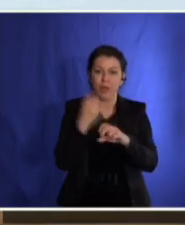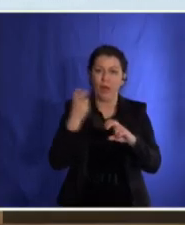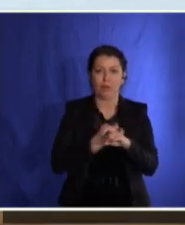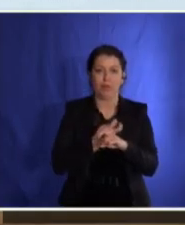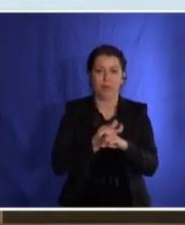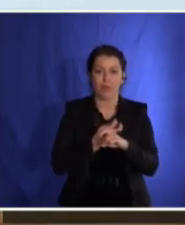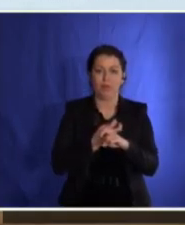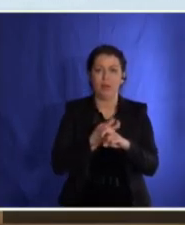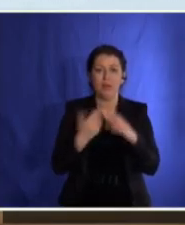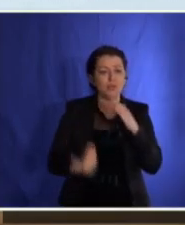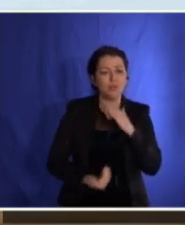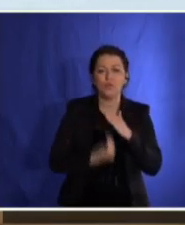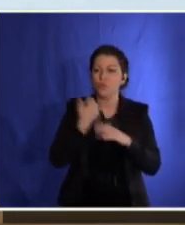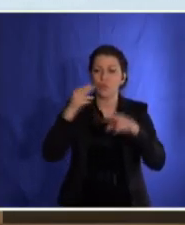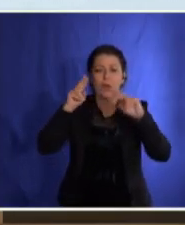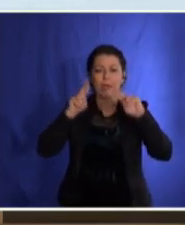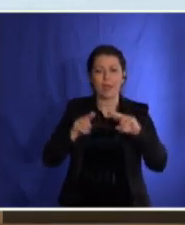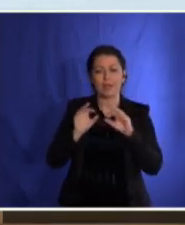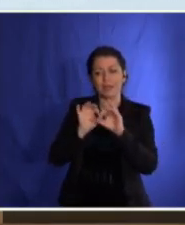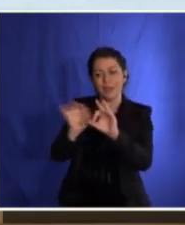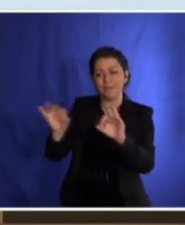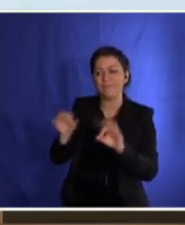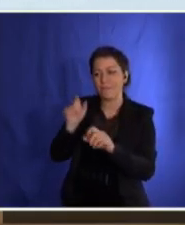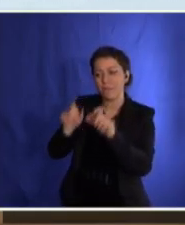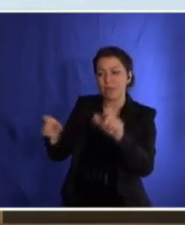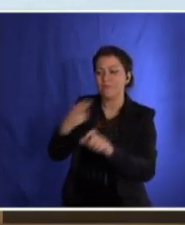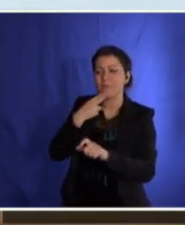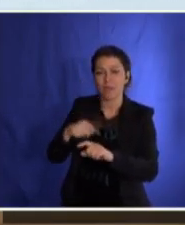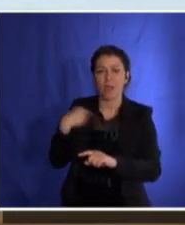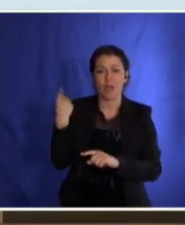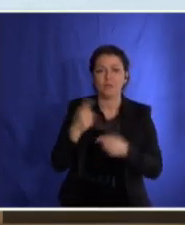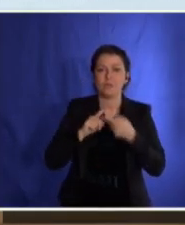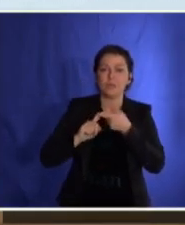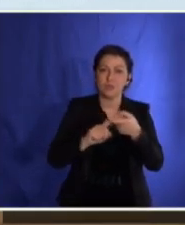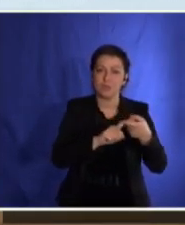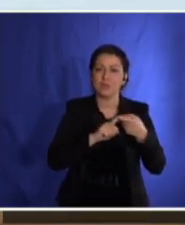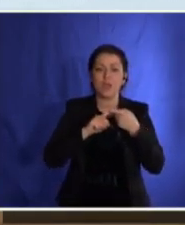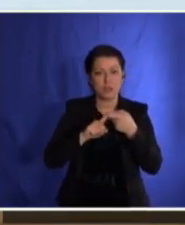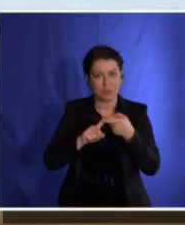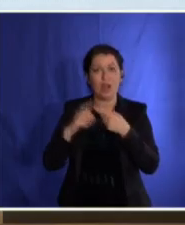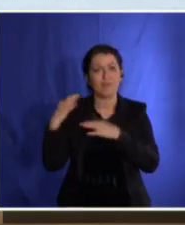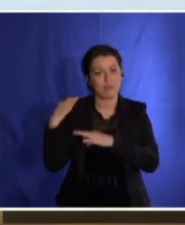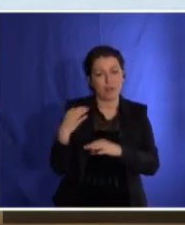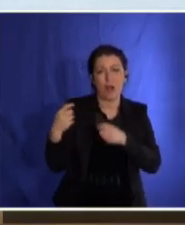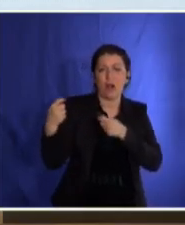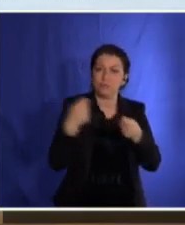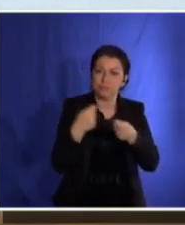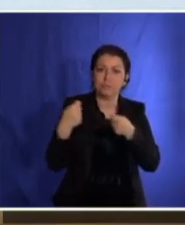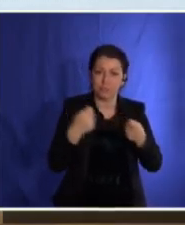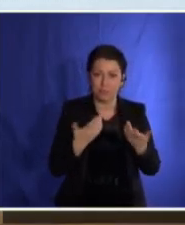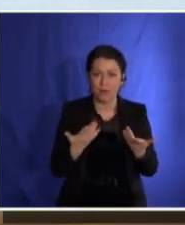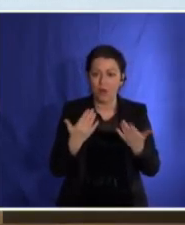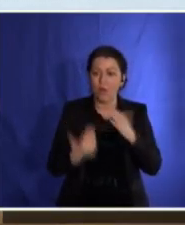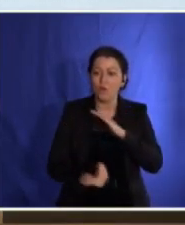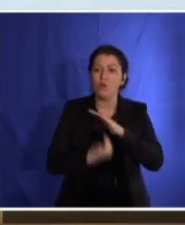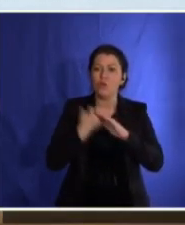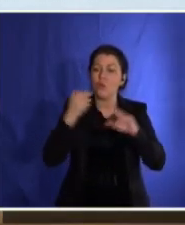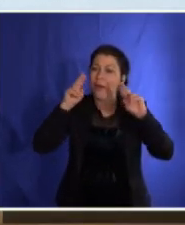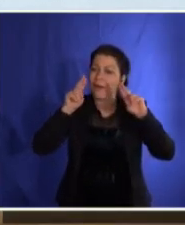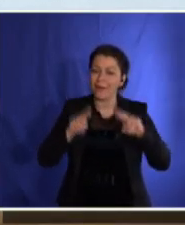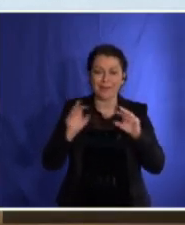Gerechtigkeit für diejenigen, die unsere Gesellschaft tragen. Eine neue Gerechtigkeit, die die arbeitenden